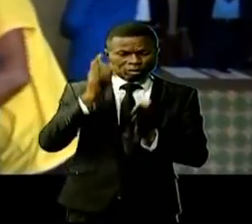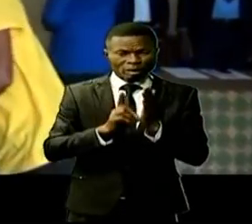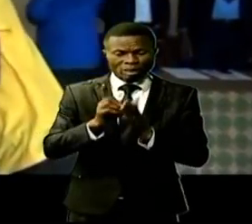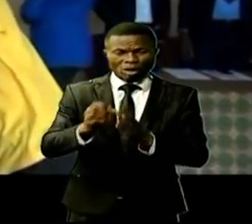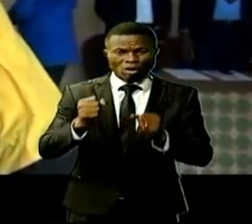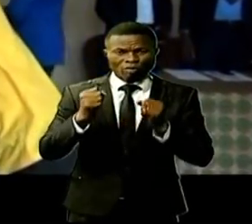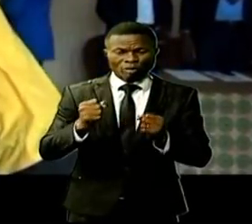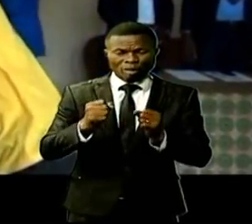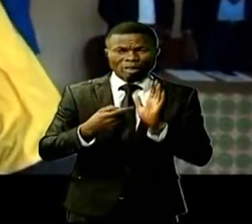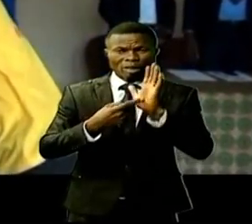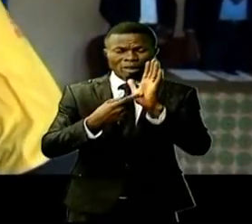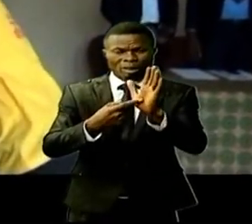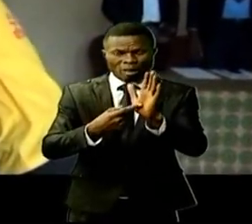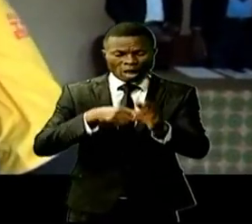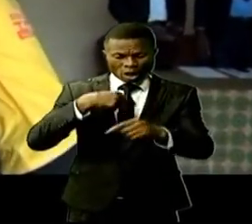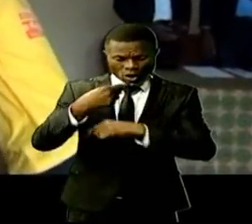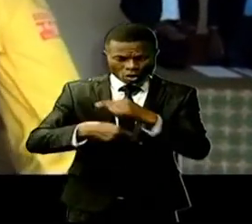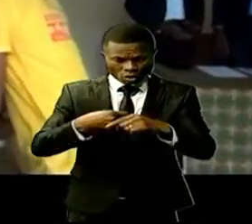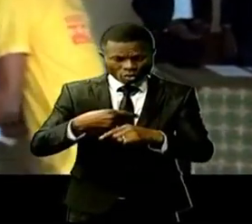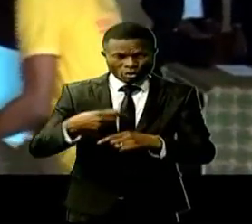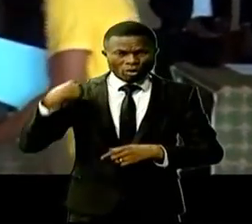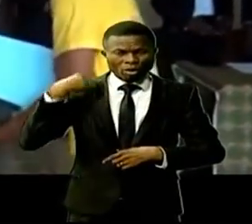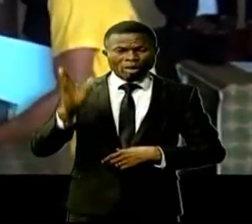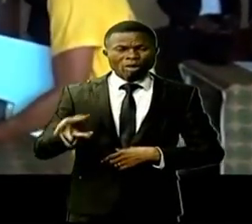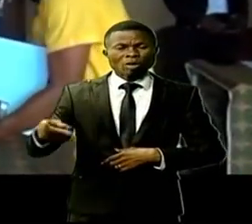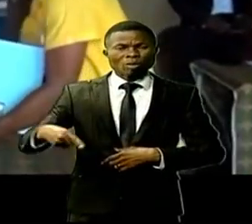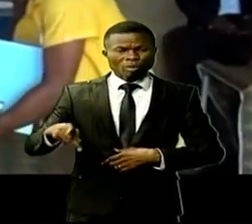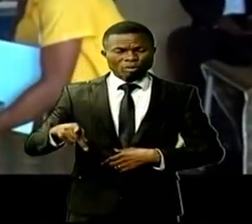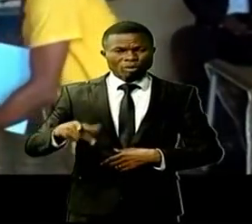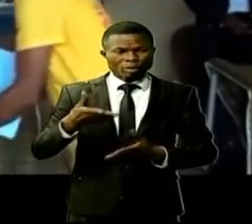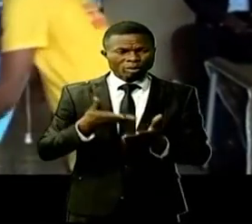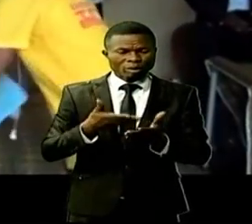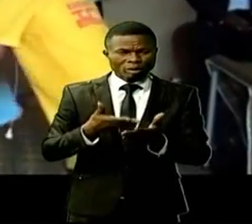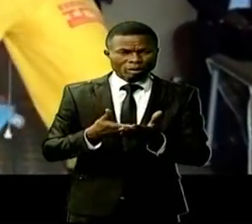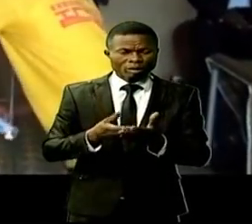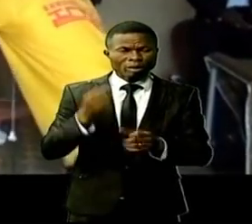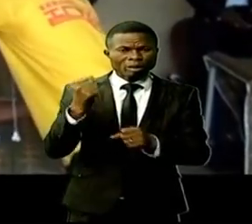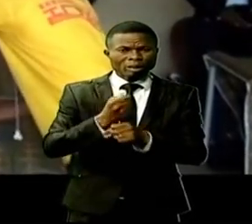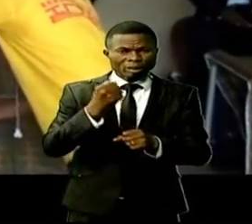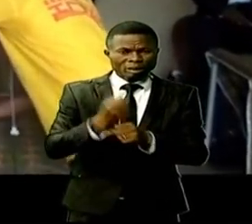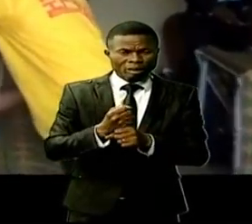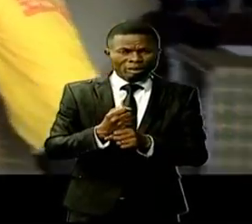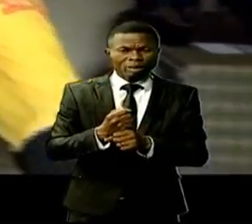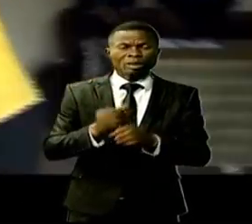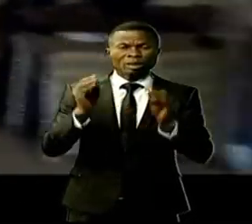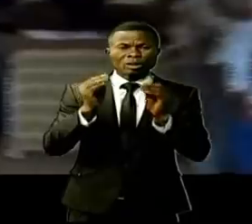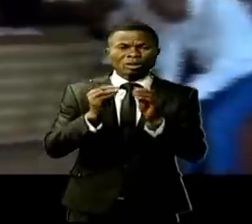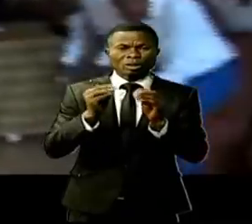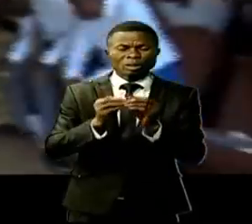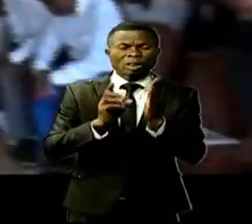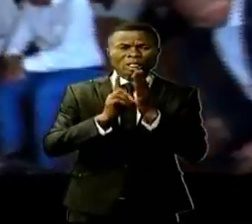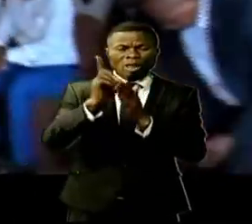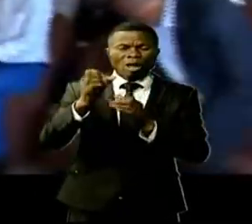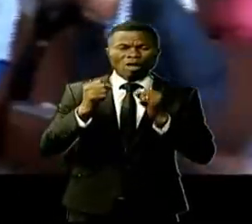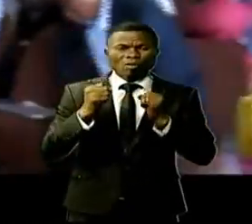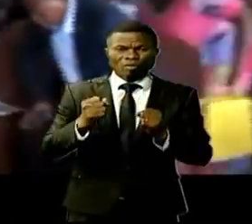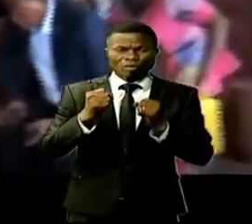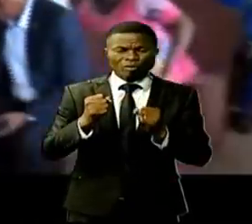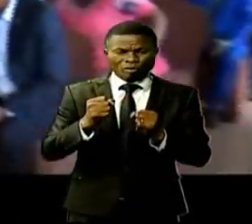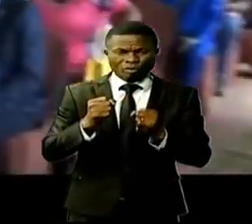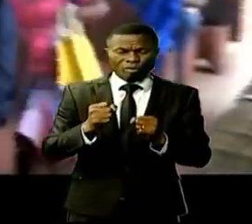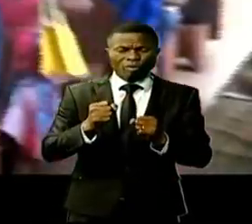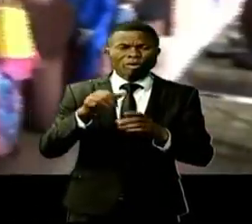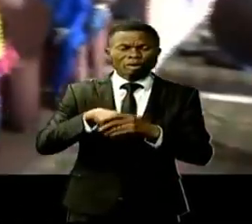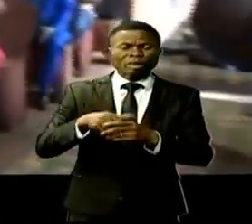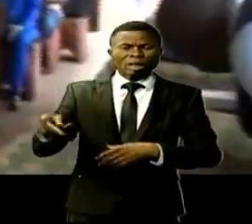ce qui explique le lancement par le gouverneur Pancras Bongokoy, le travaux de l'atelier sur le développement durable financé par